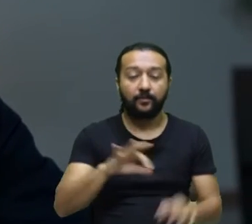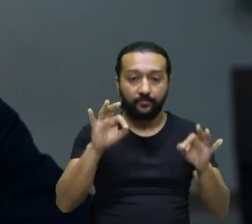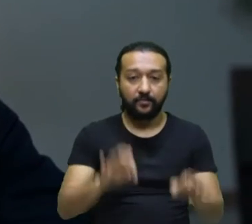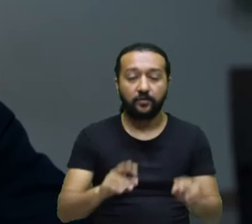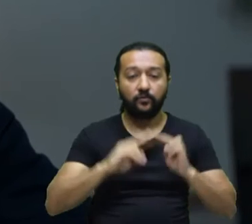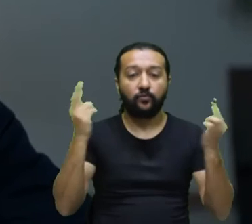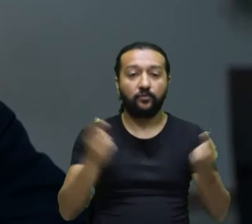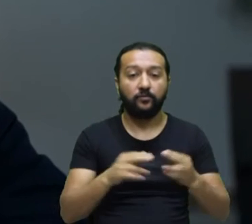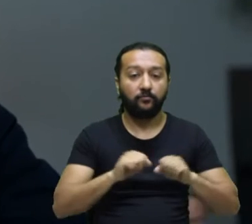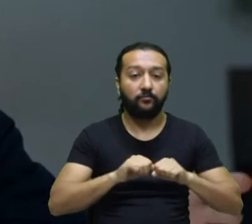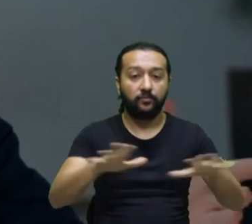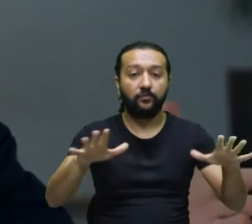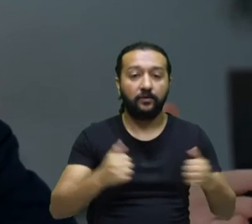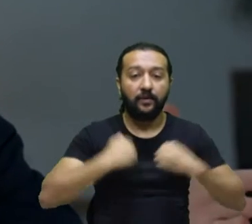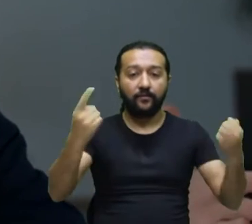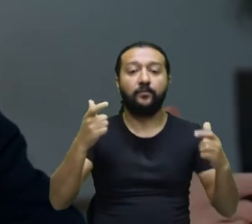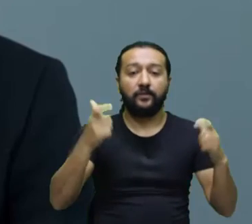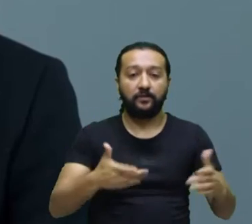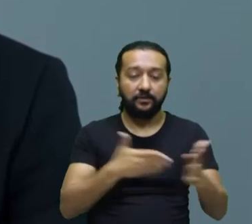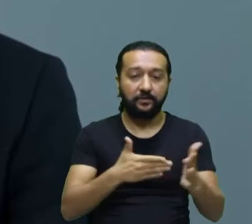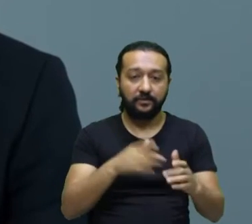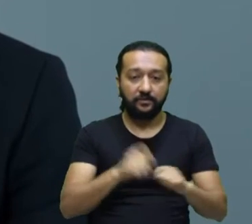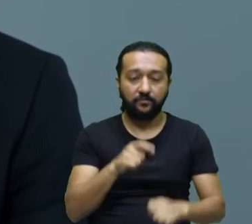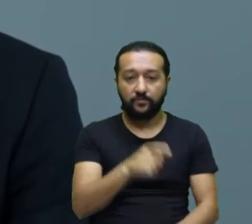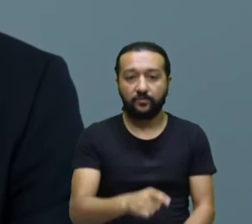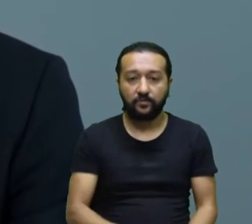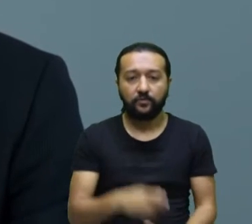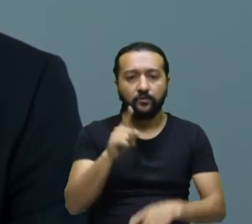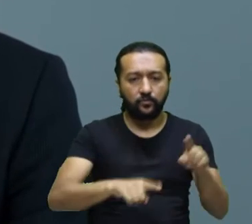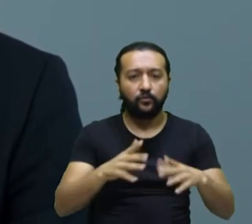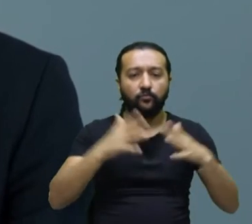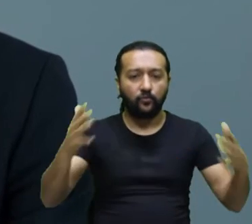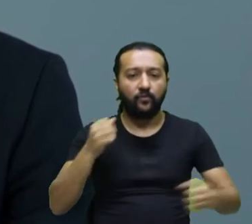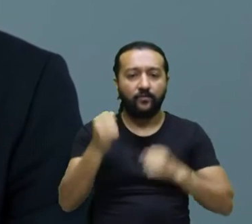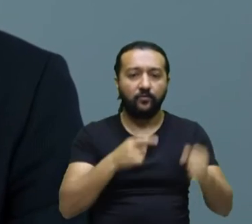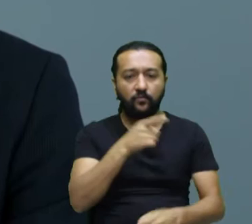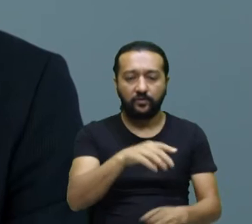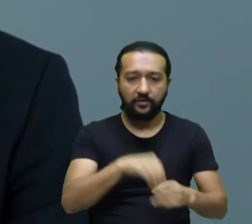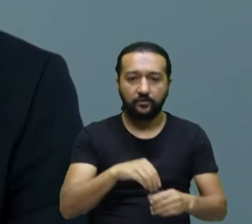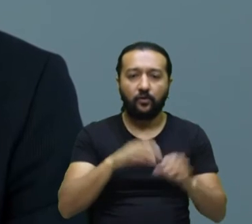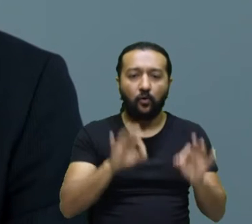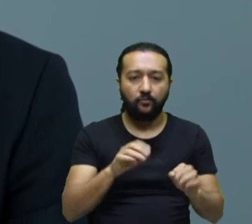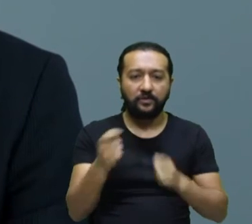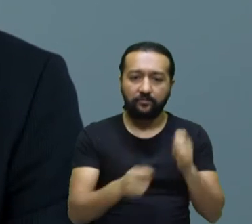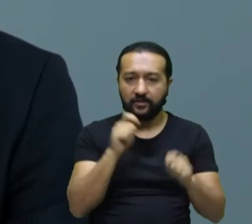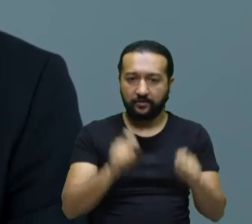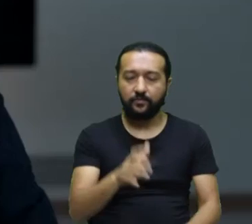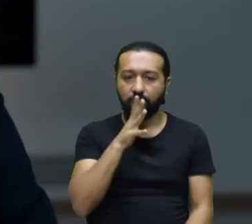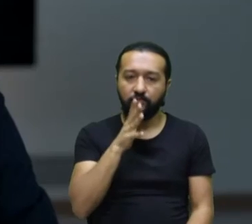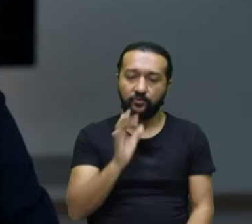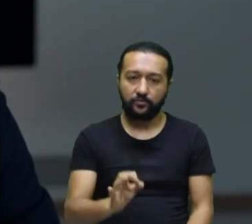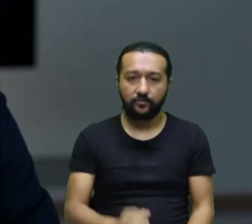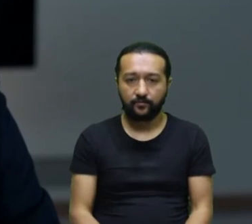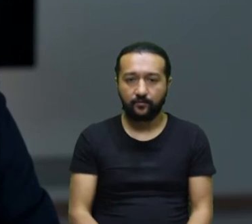başlayarak dünyaya yayılacak devasa bir yatırım alanı. Birçok büyük üreticilerin bu alanda önemli çalışmalar yaptıklarını